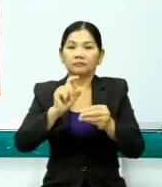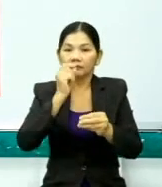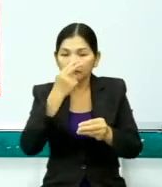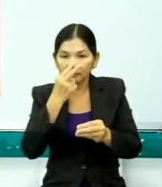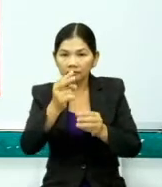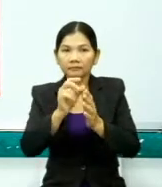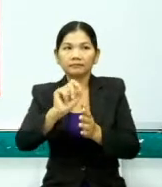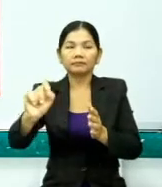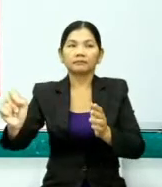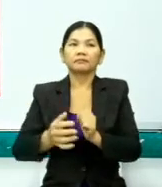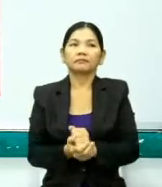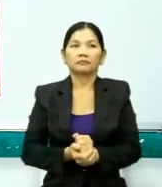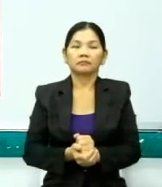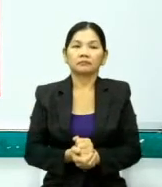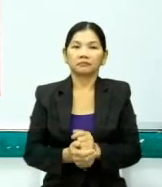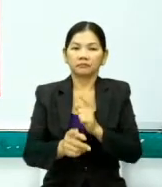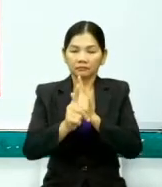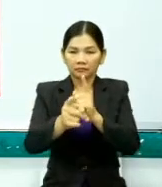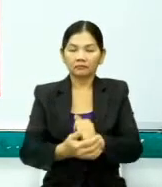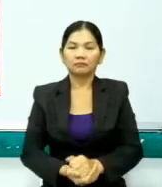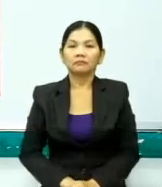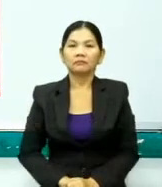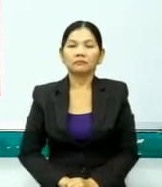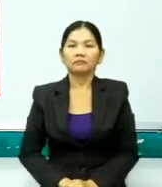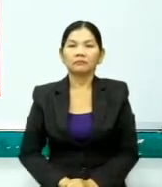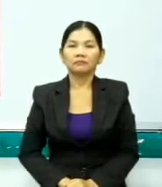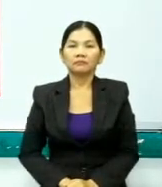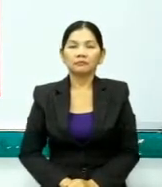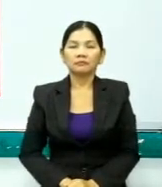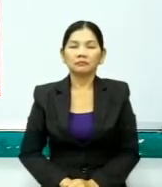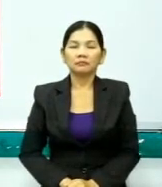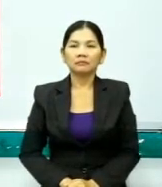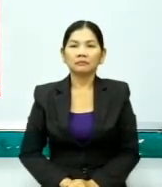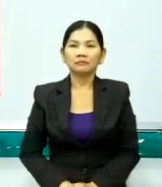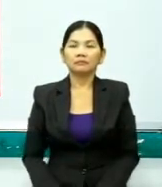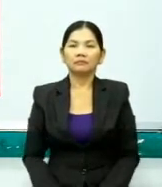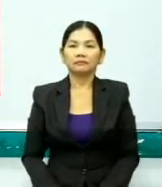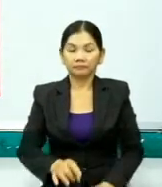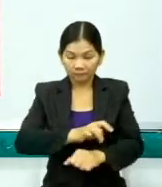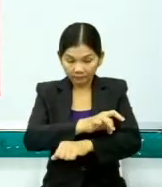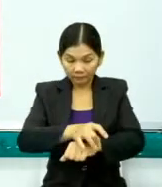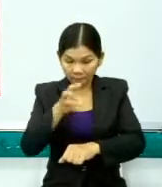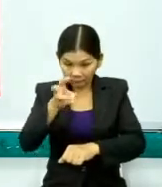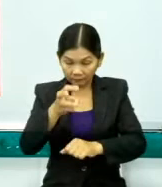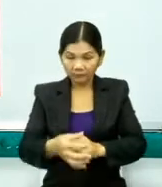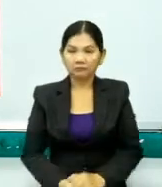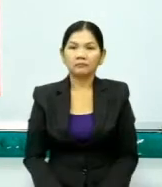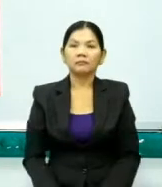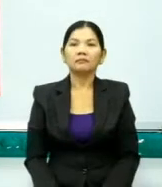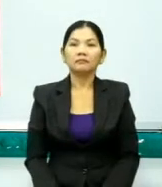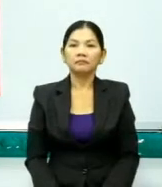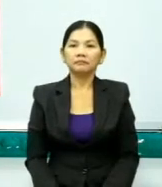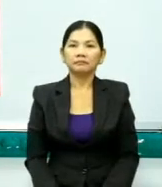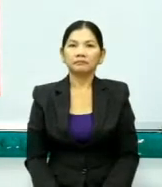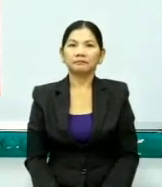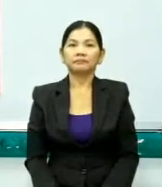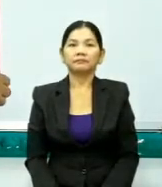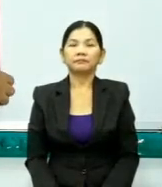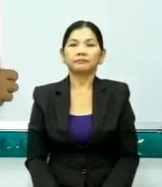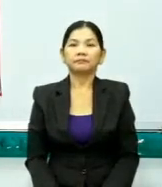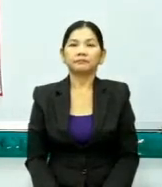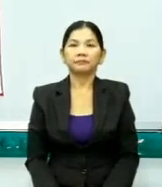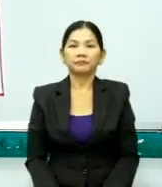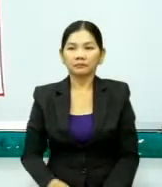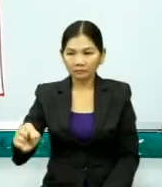sẽ tạm án chứ mùi nè cừu tặng ọc nìa ná. Chạy con tìm luôn nè cừu tục tê chún. Chạy lực cả đa chân luôn con